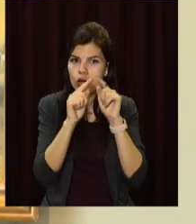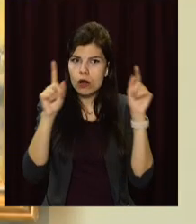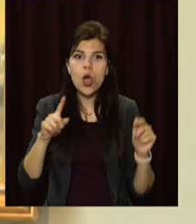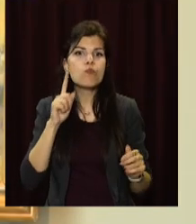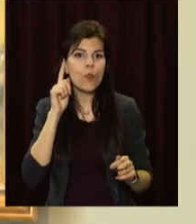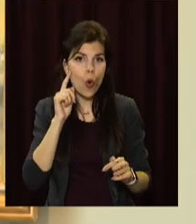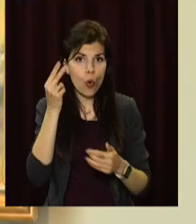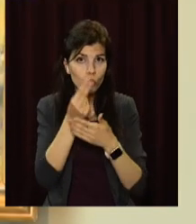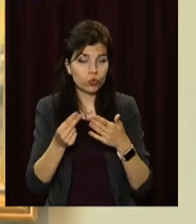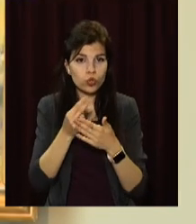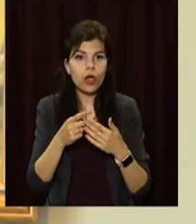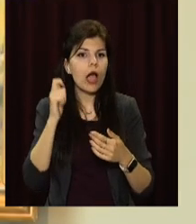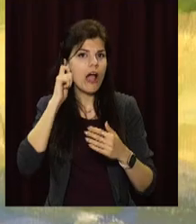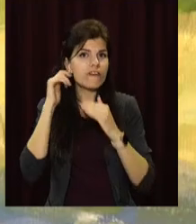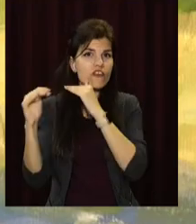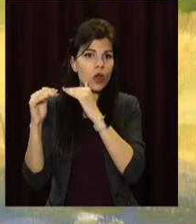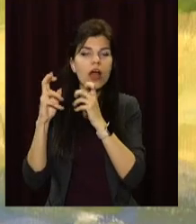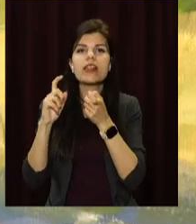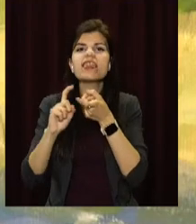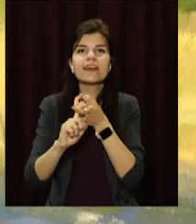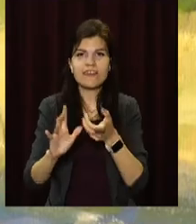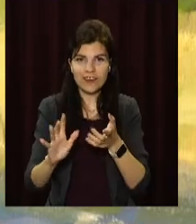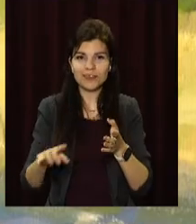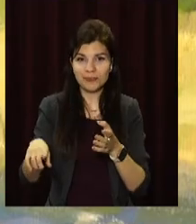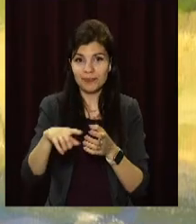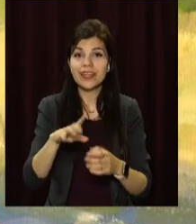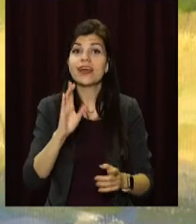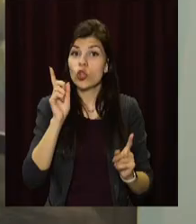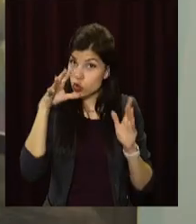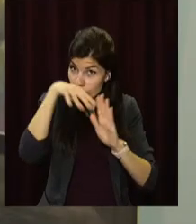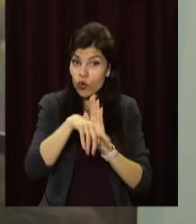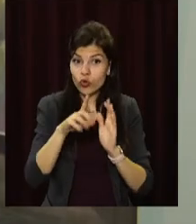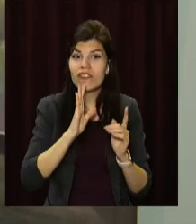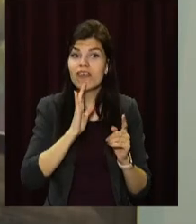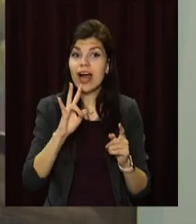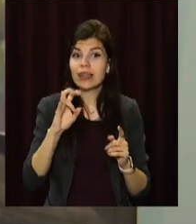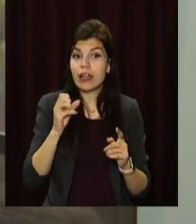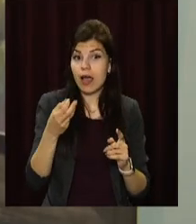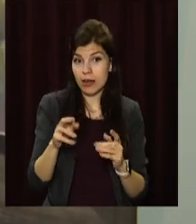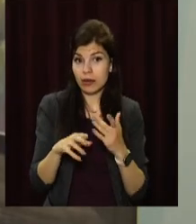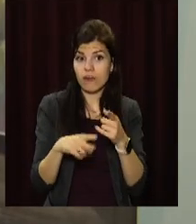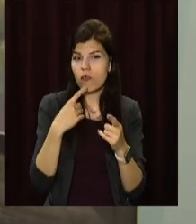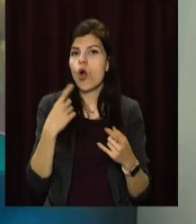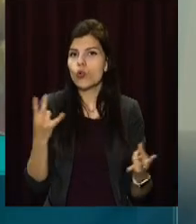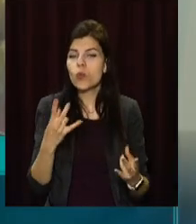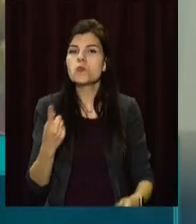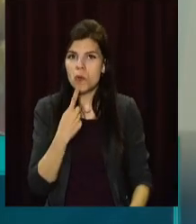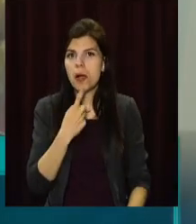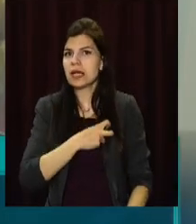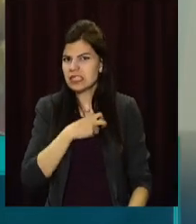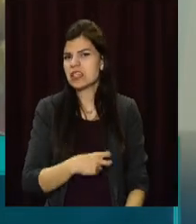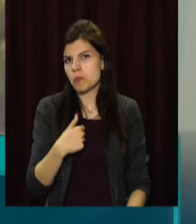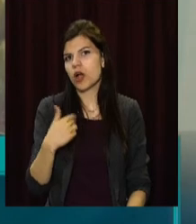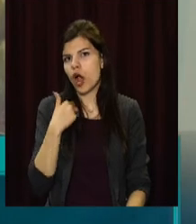молоді митці – ровесники незалежності України. Серед них і Наталія Ларіна. Мені здається, що потрібно ризикнути, показати